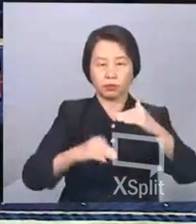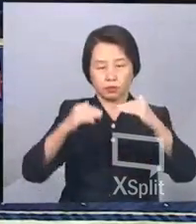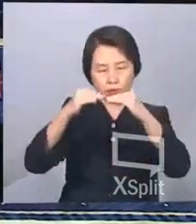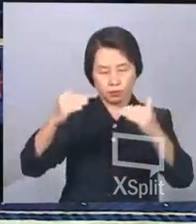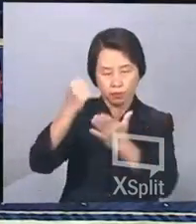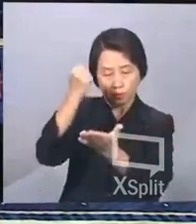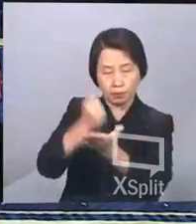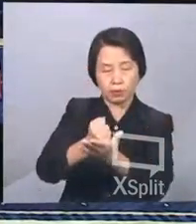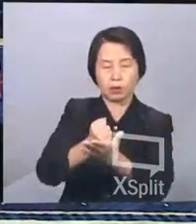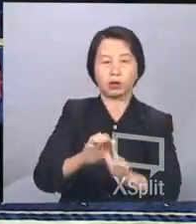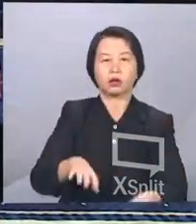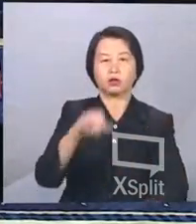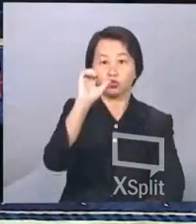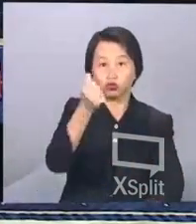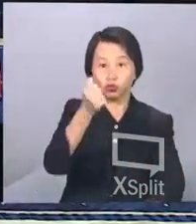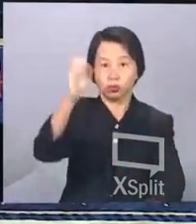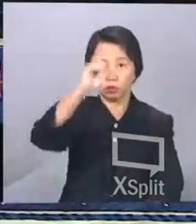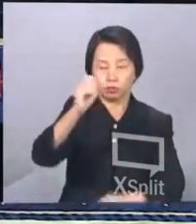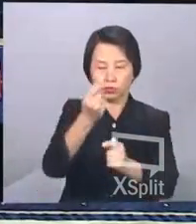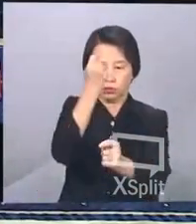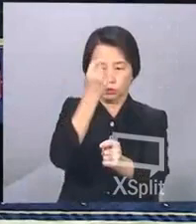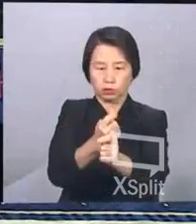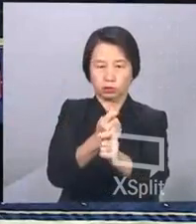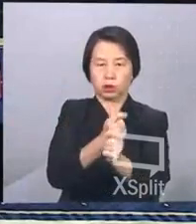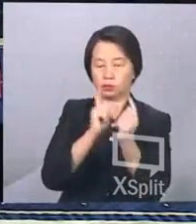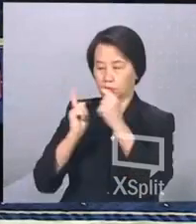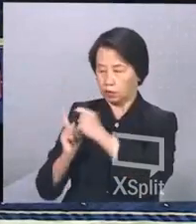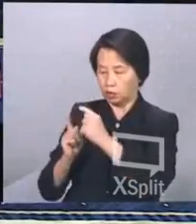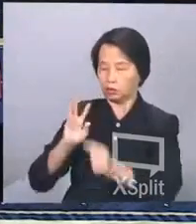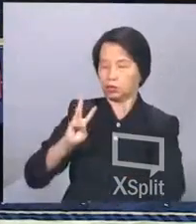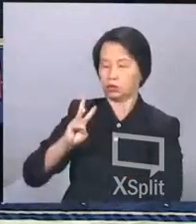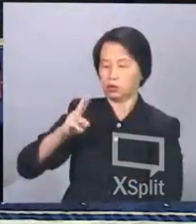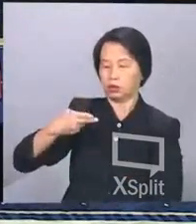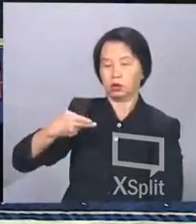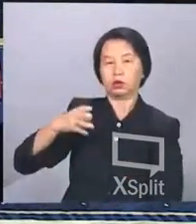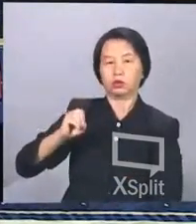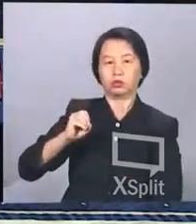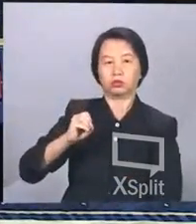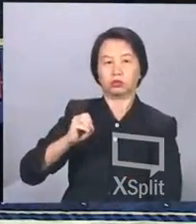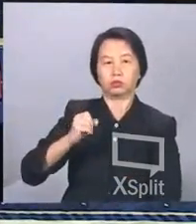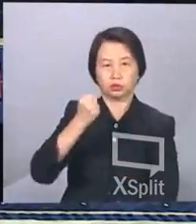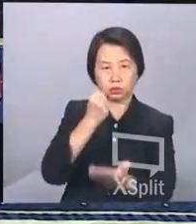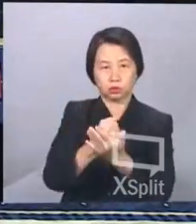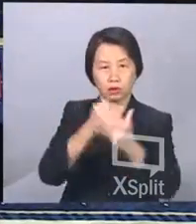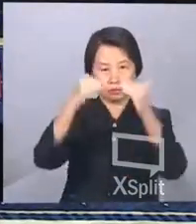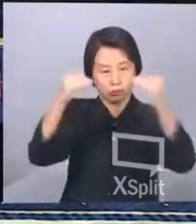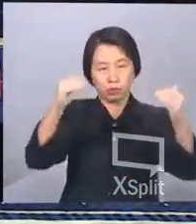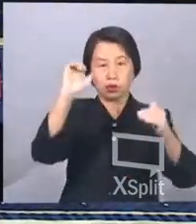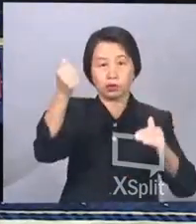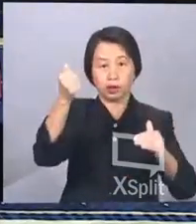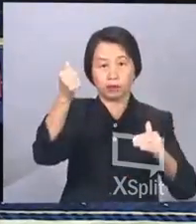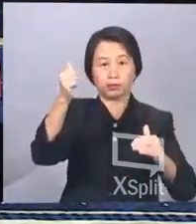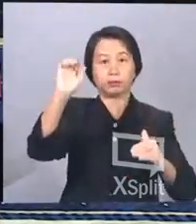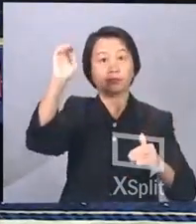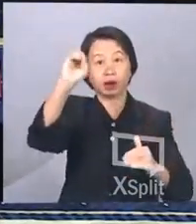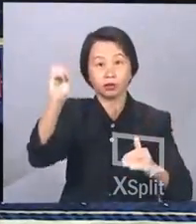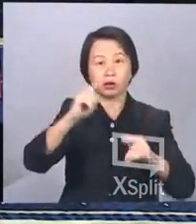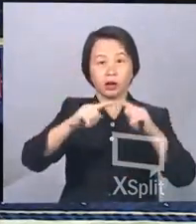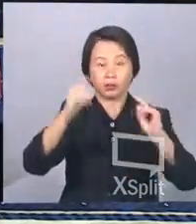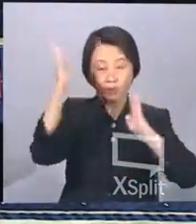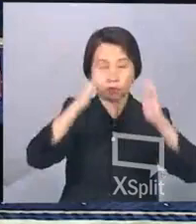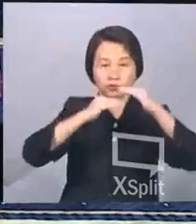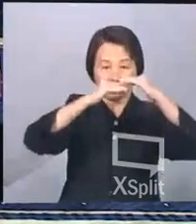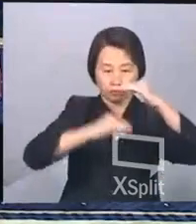10 ratus yang ditetapkan oleh petumbuhan kesehatan sedunia atau jambu Hai